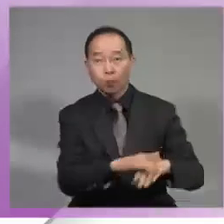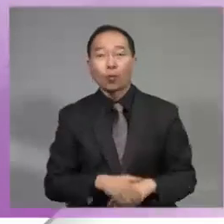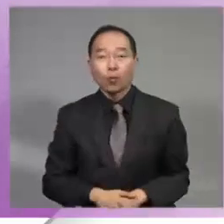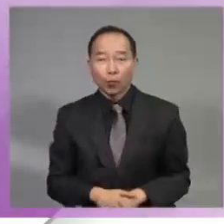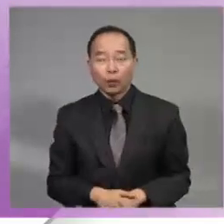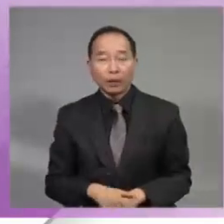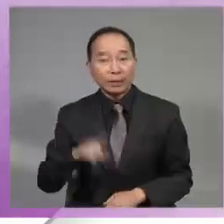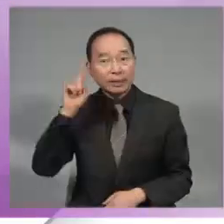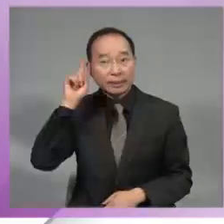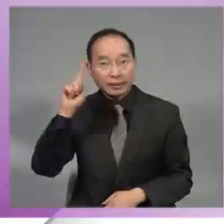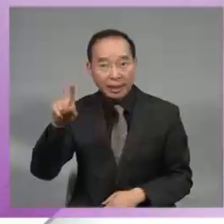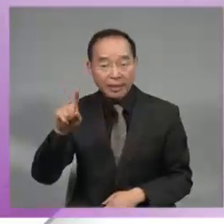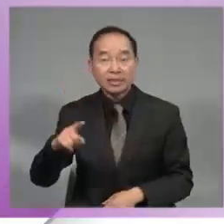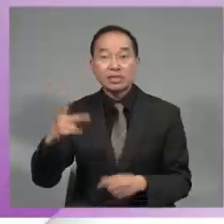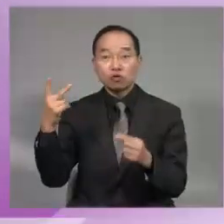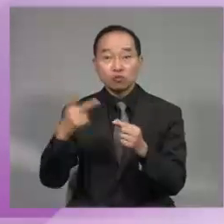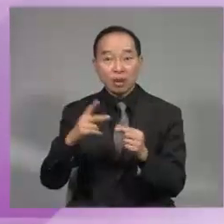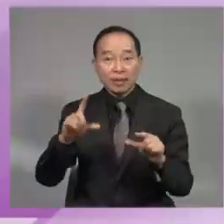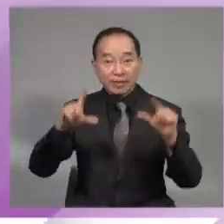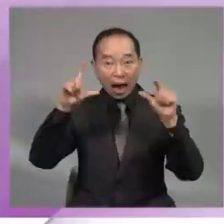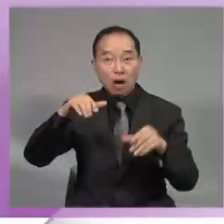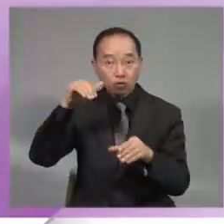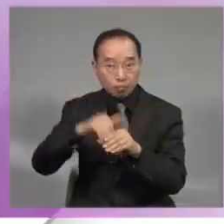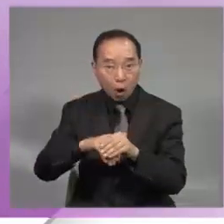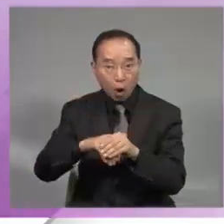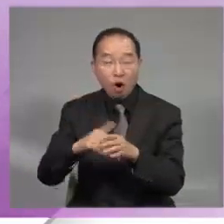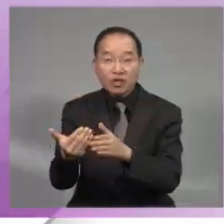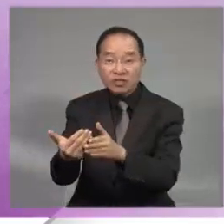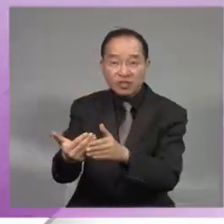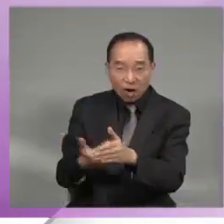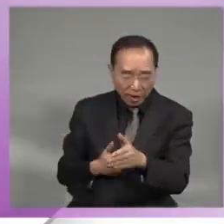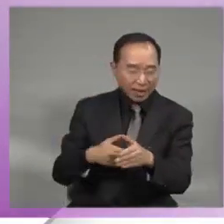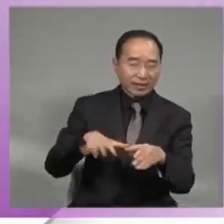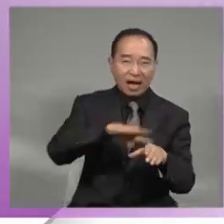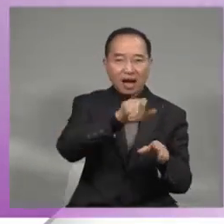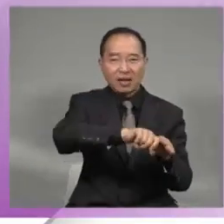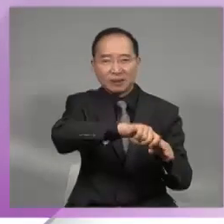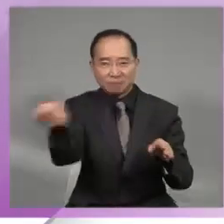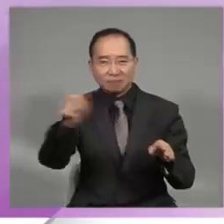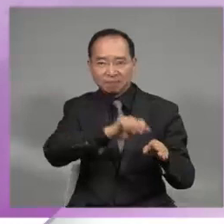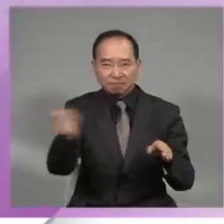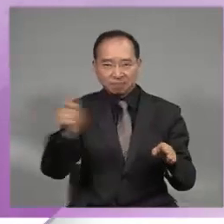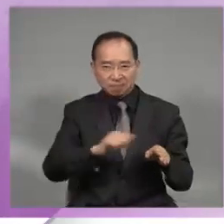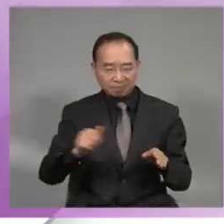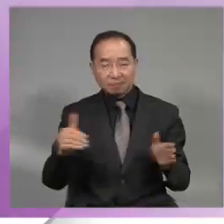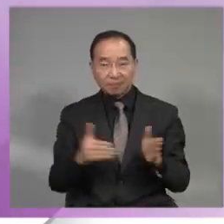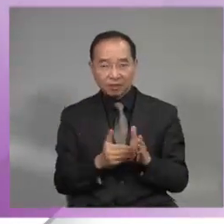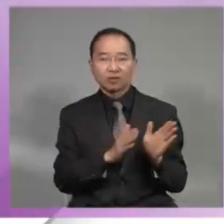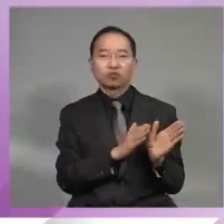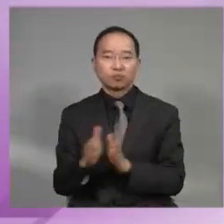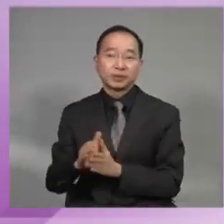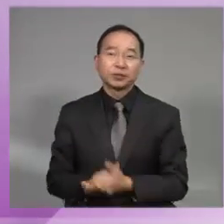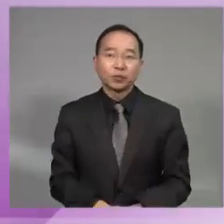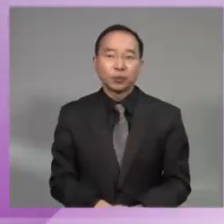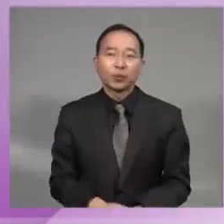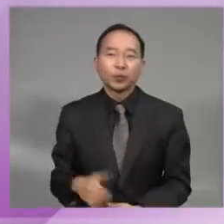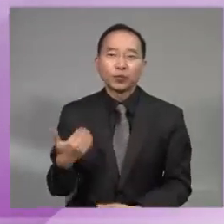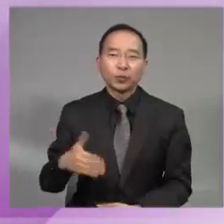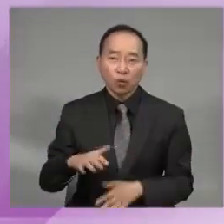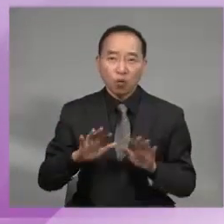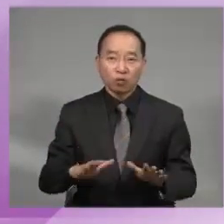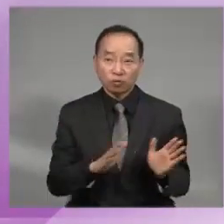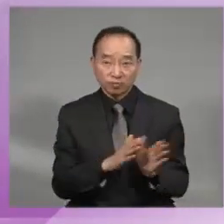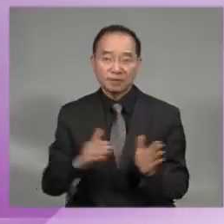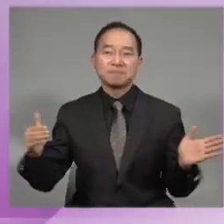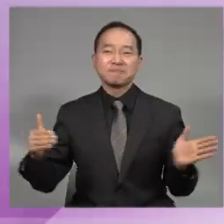투표, 내일 2일차 투표 개시 전에 다시 다 제거하고 투표를 시작하게 됩니다. 네. 아, 일단 오늘은 이렇게 정말